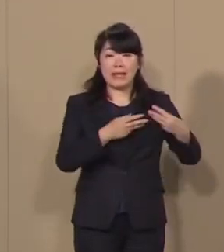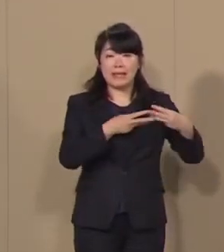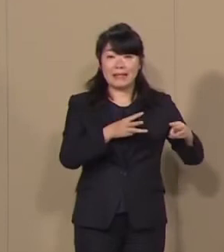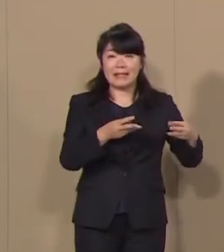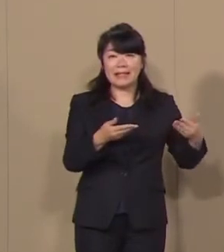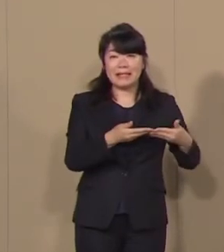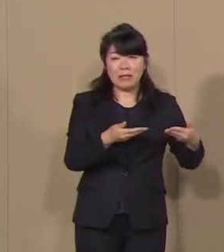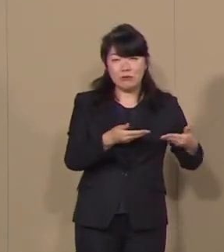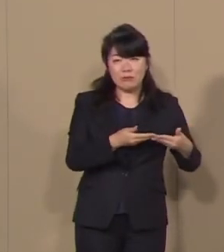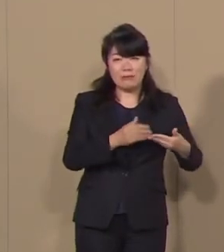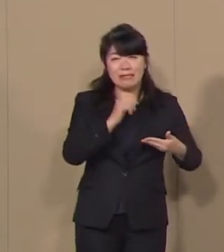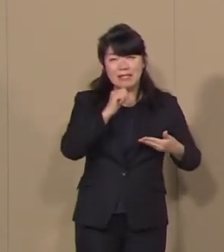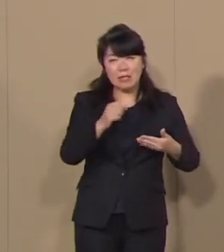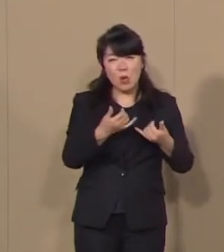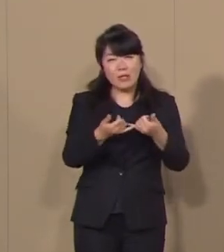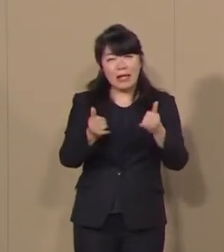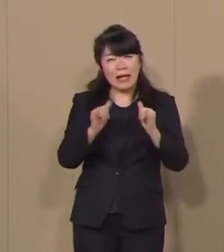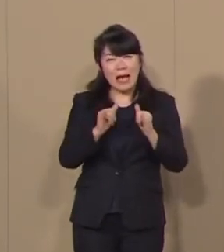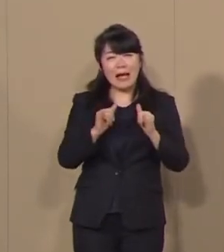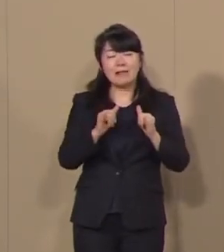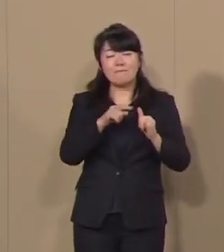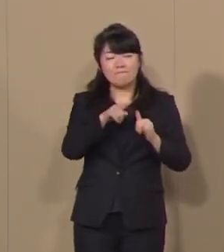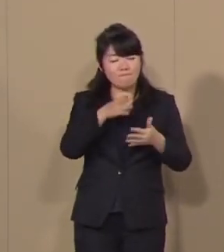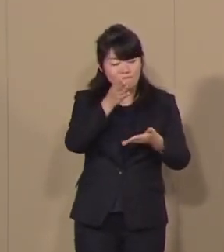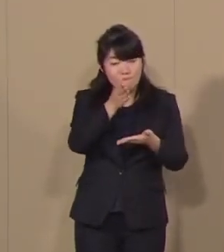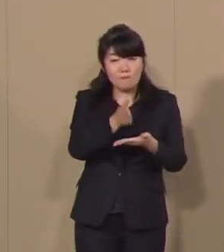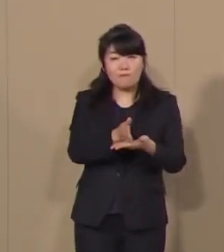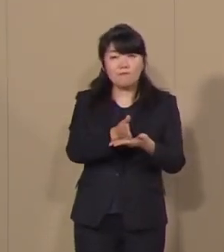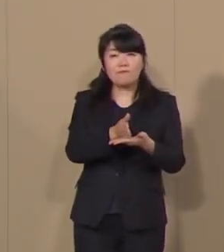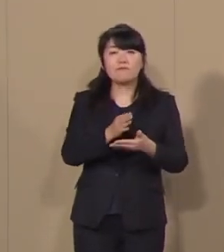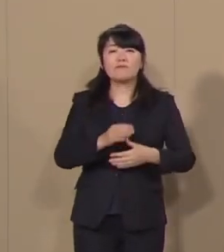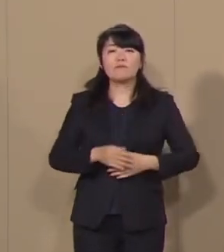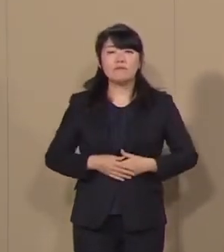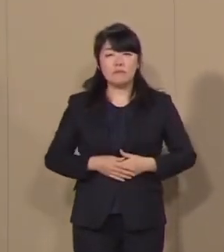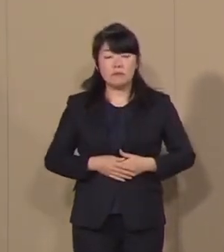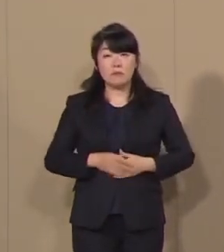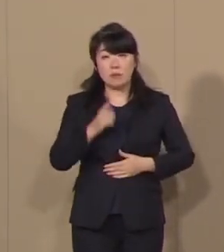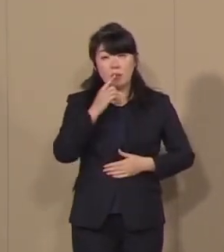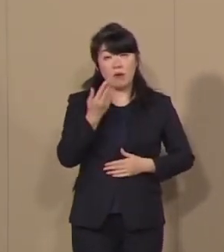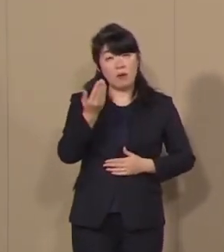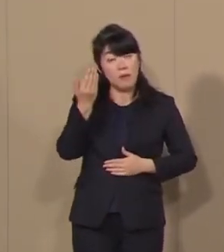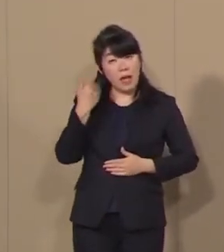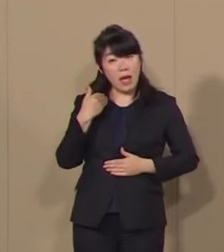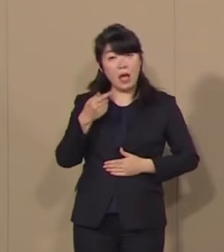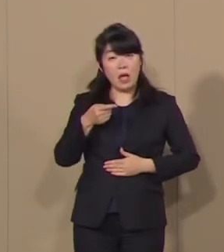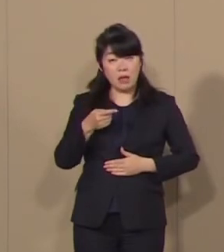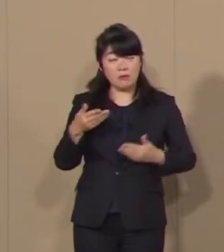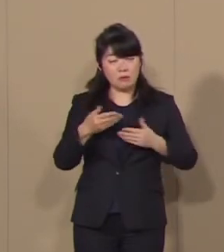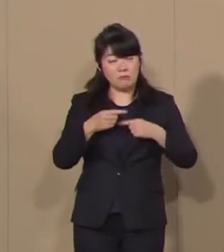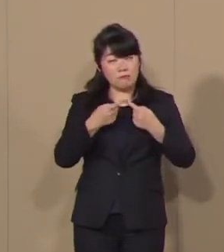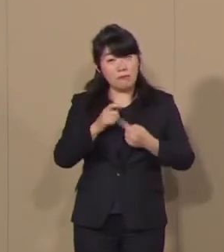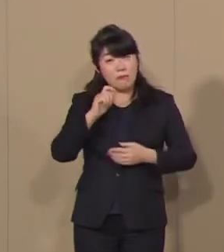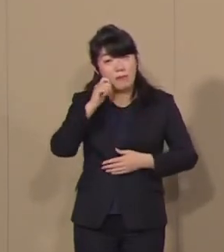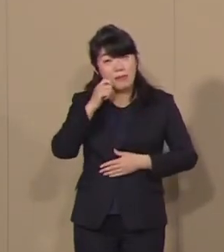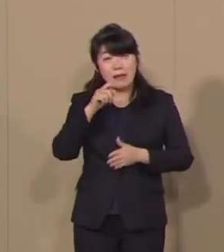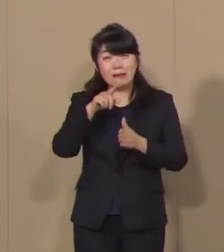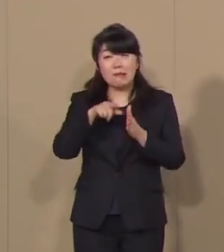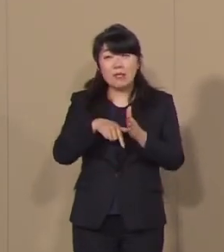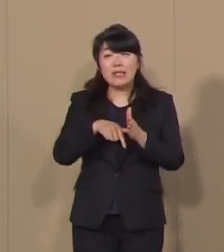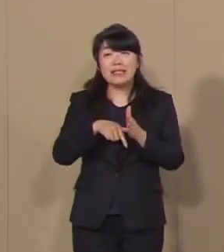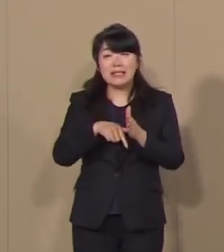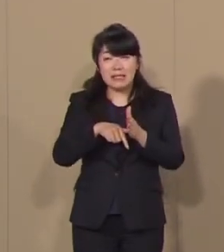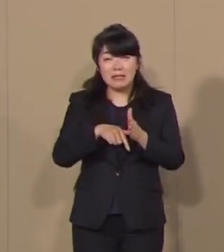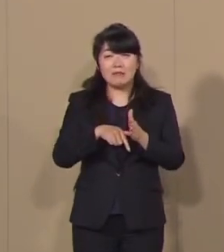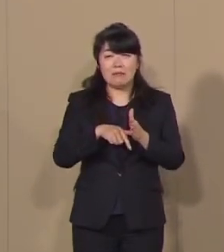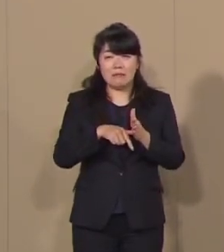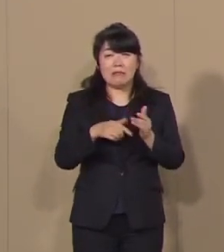金魂社会からの脱却を宣言します私は就職氷河期時代に境に出たロストジェネレーション